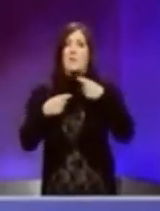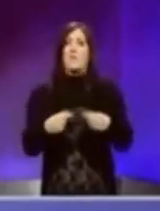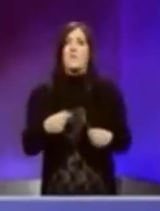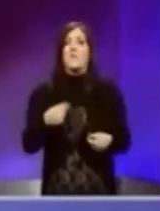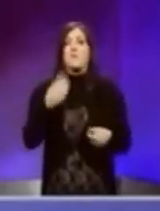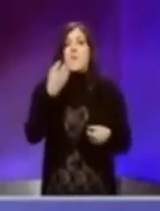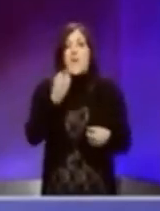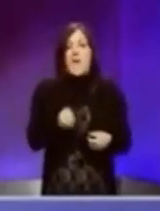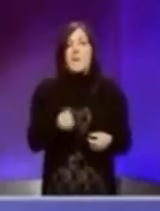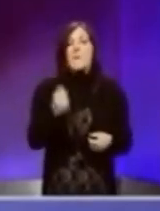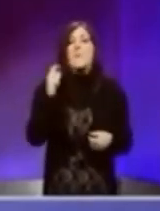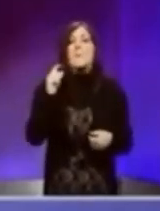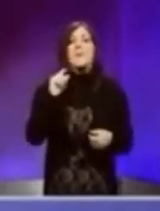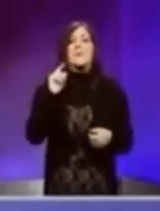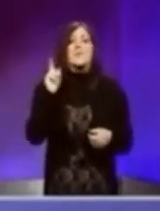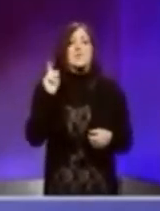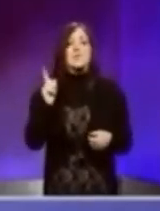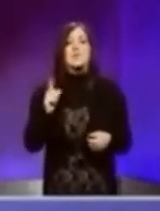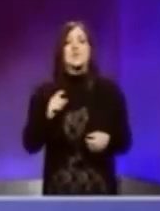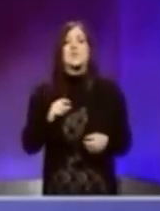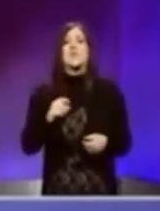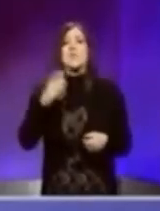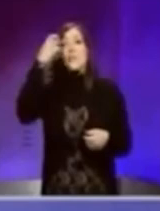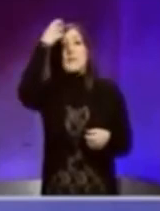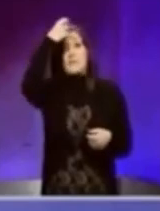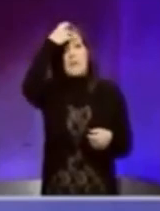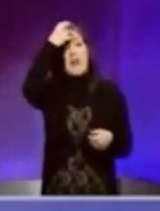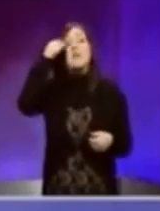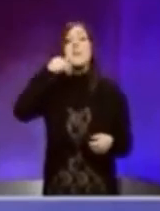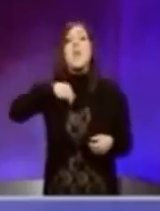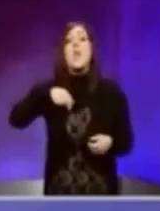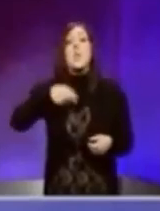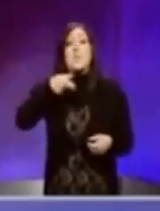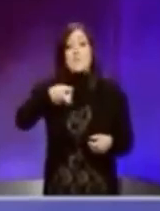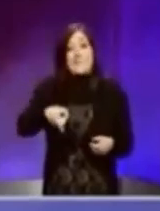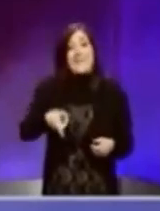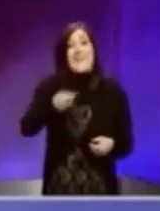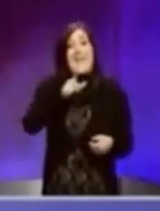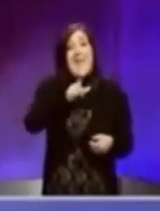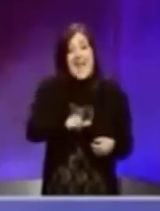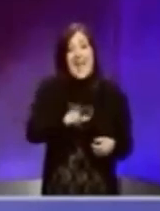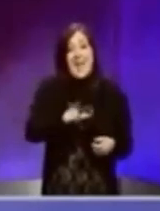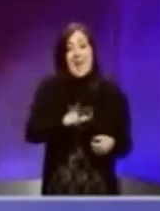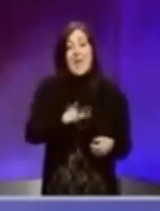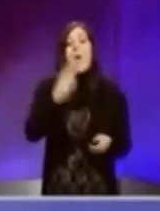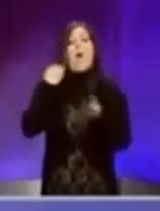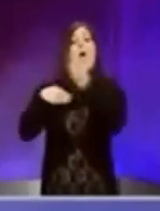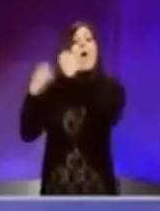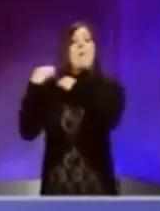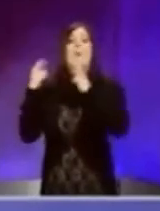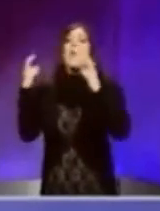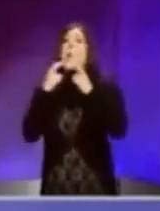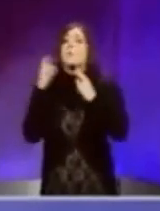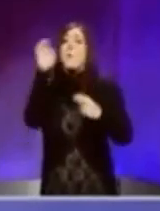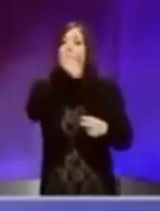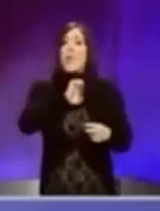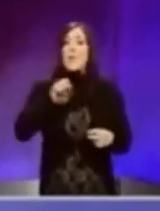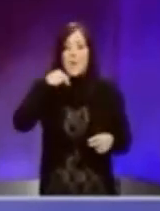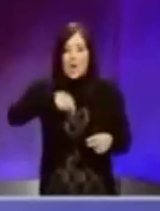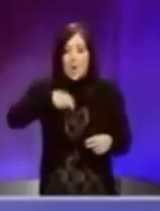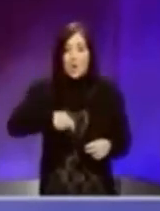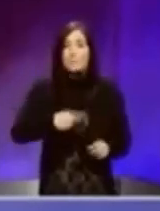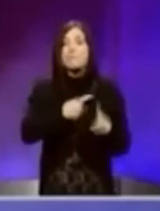hindsight anki esponenti tal-Gvern Laburista tal-lum qegħdin jirrealizzaw li wara kollox anki fl-Unjoni Ewropea hemm diversi